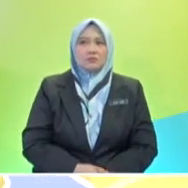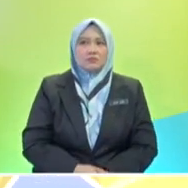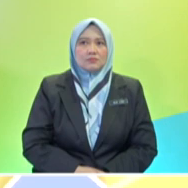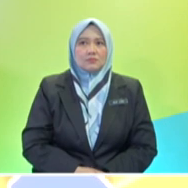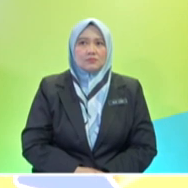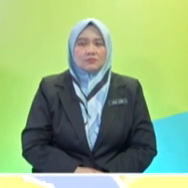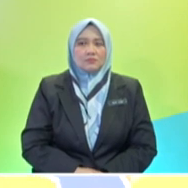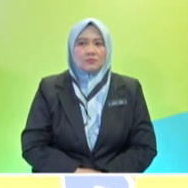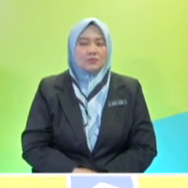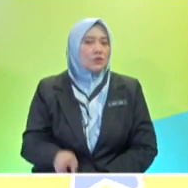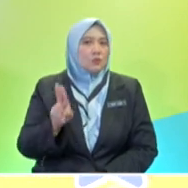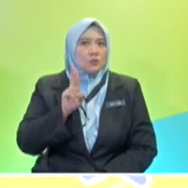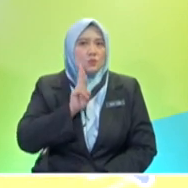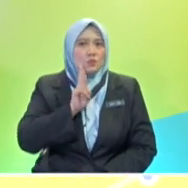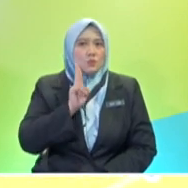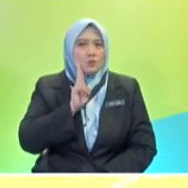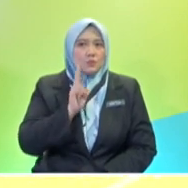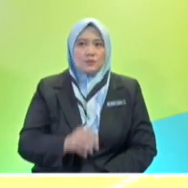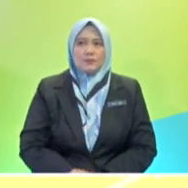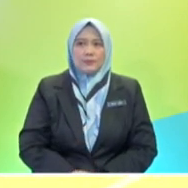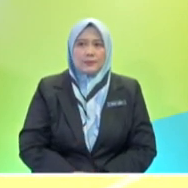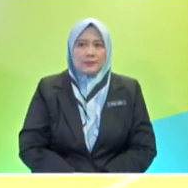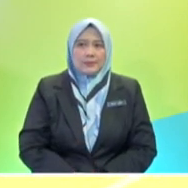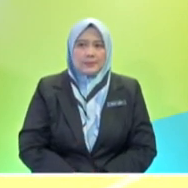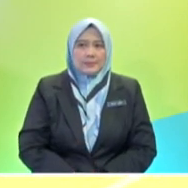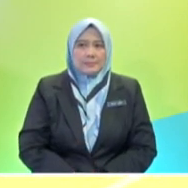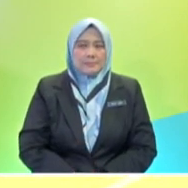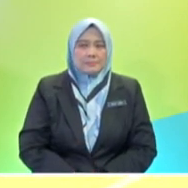sudah. Umaira. Umaira nak kongsikan, silakan. Yeah, Umaira.